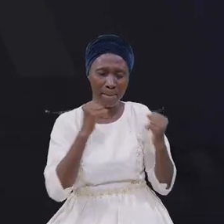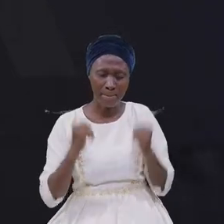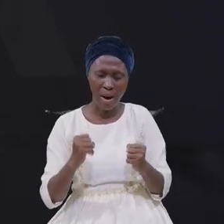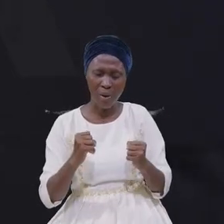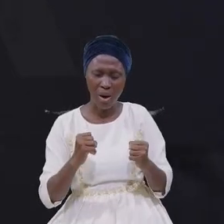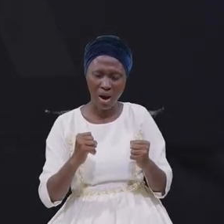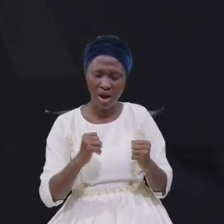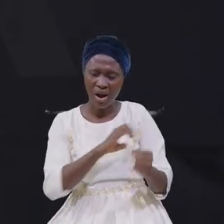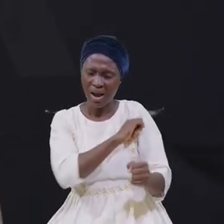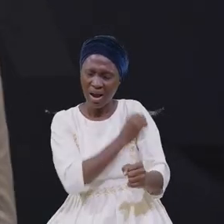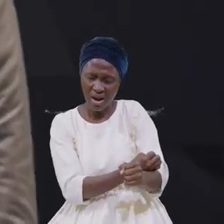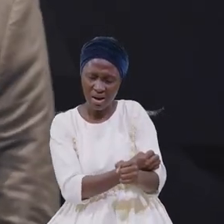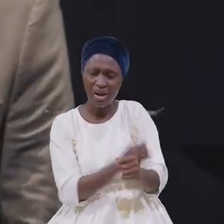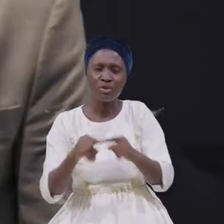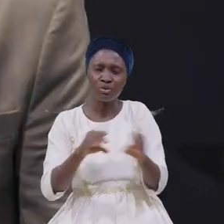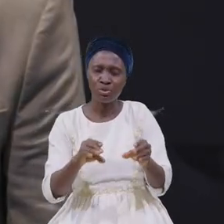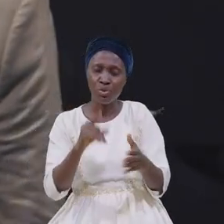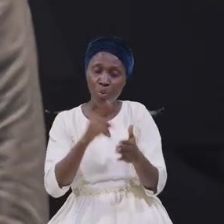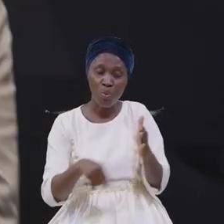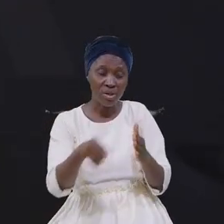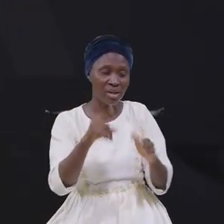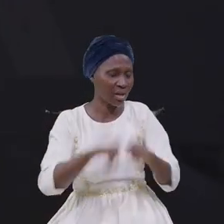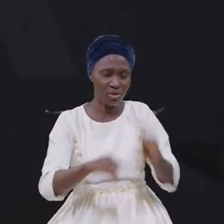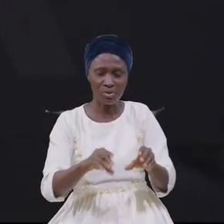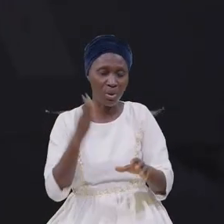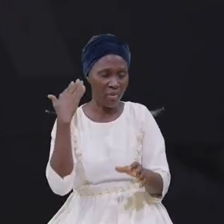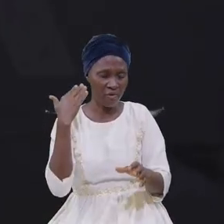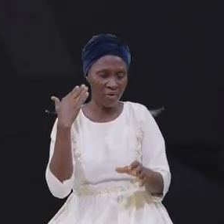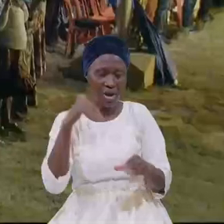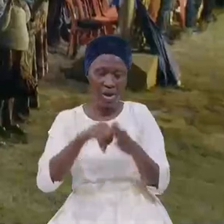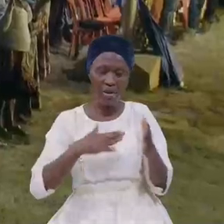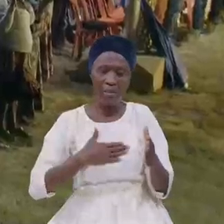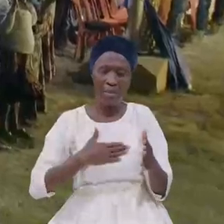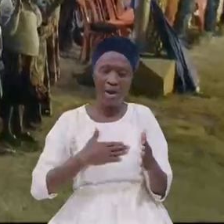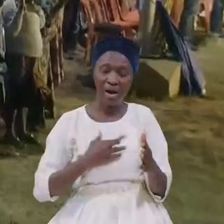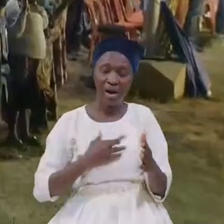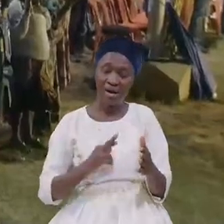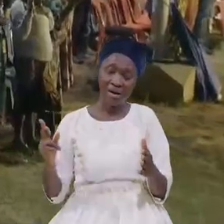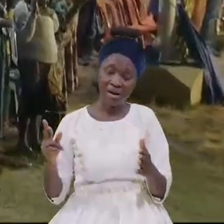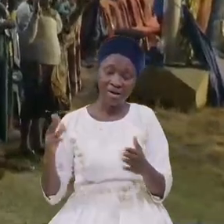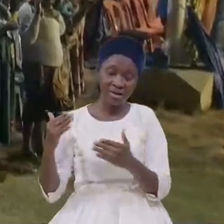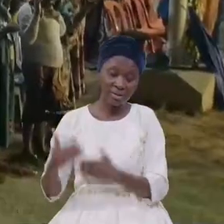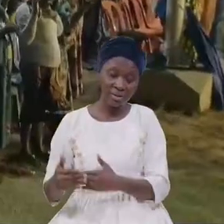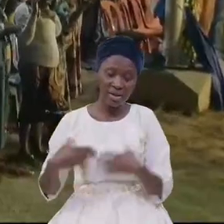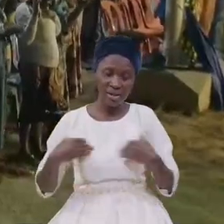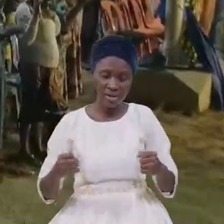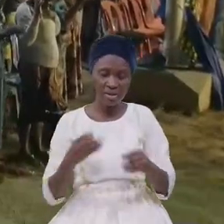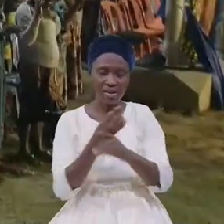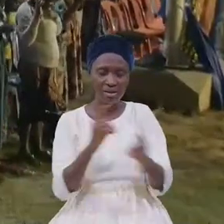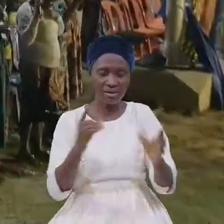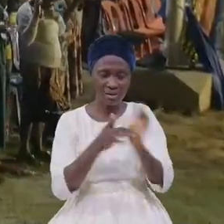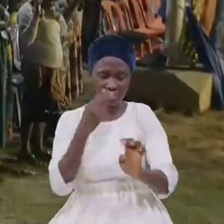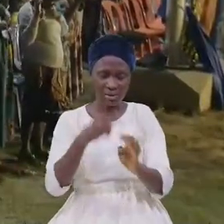faire ce qu'ils n'étaient pas en mesure de faire. À ma droite, qu'il ait la guérison et la délivrance.